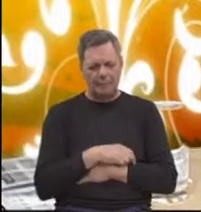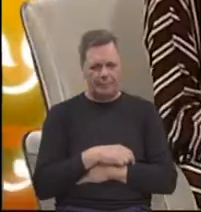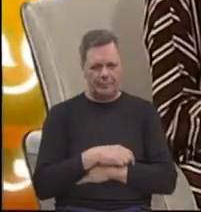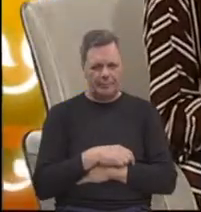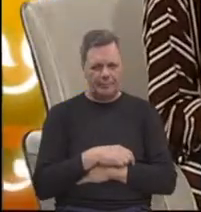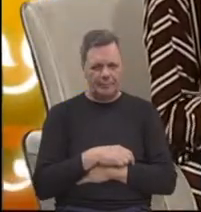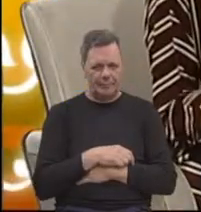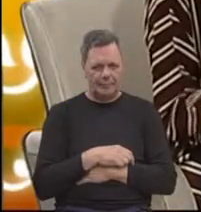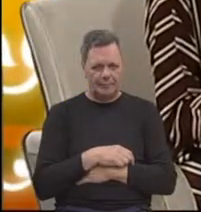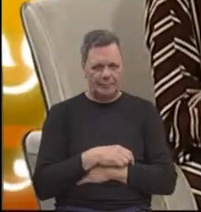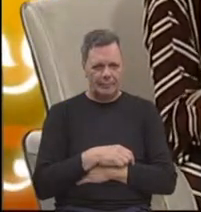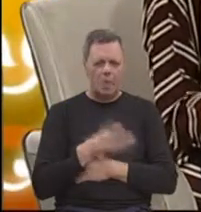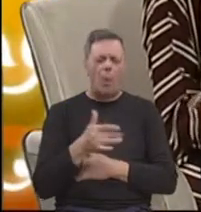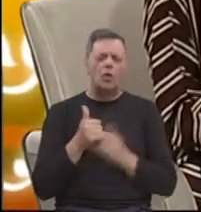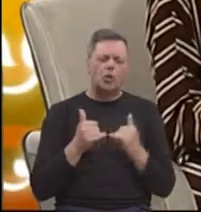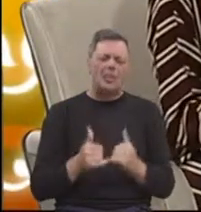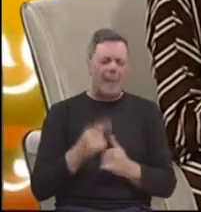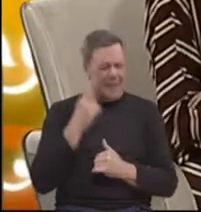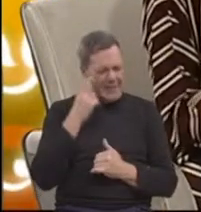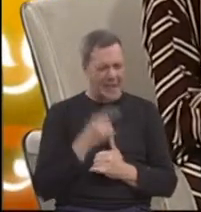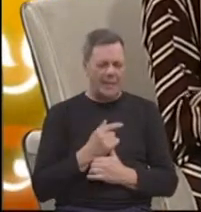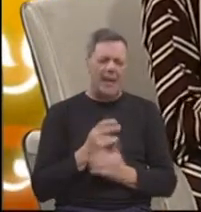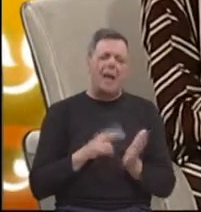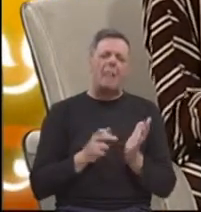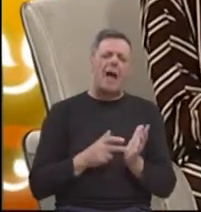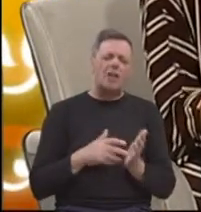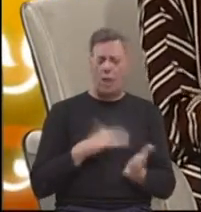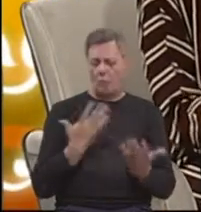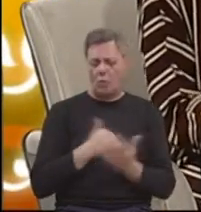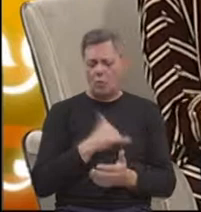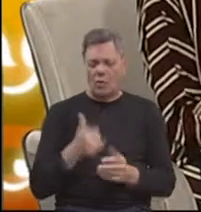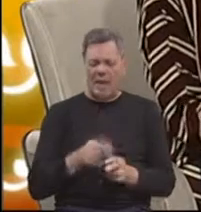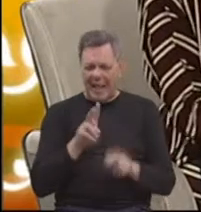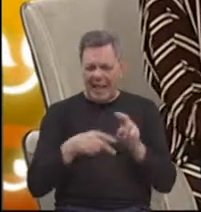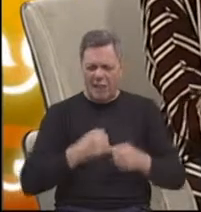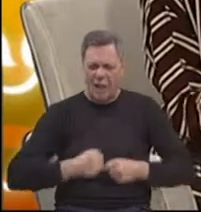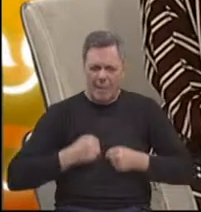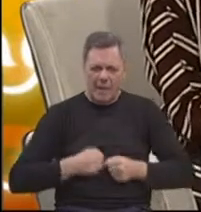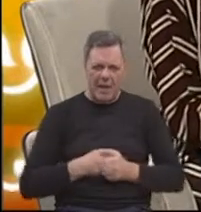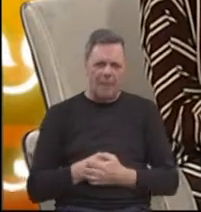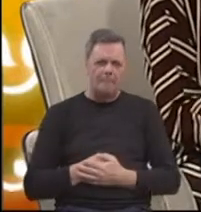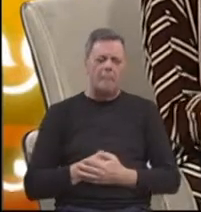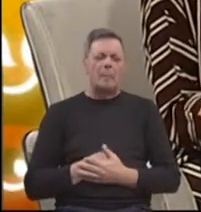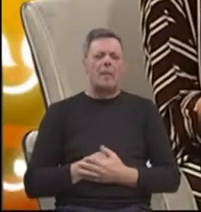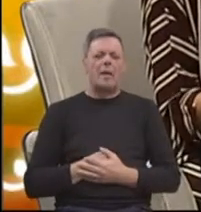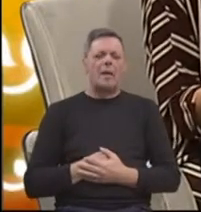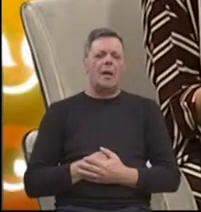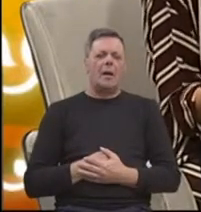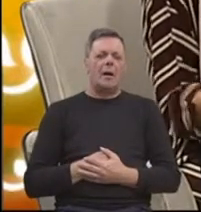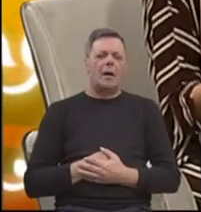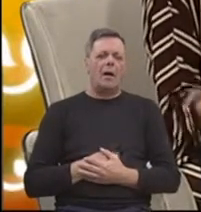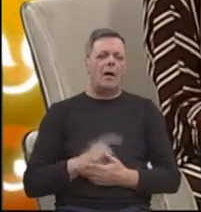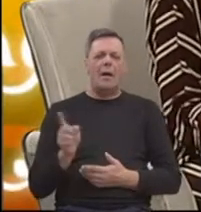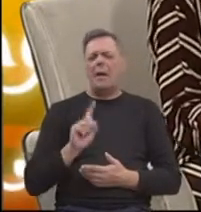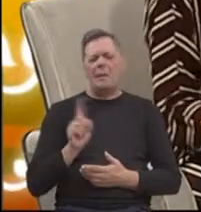Znači, ono što se danas zna, da način na koji smo do sada liječili debljinu, odnosno pretilost, jednostavno